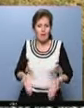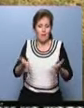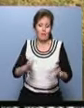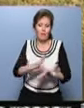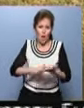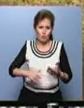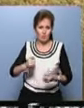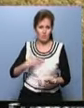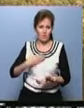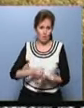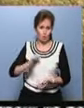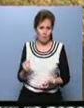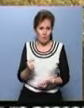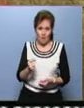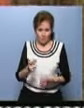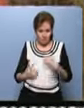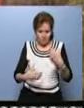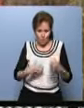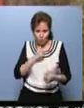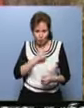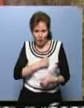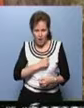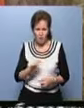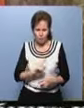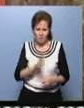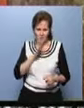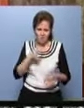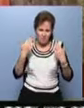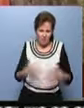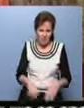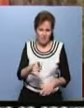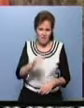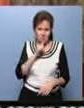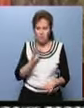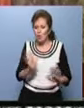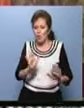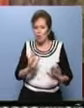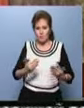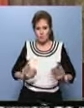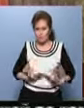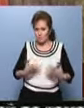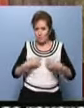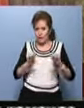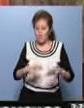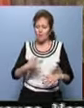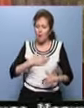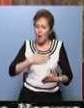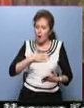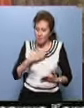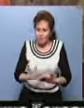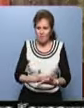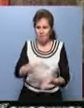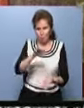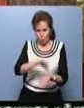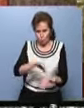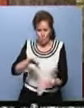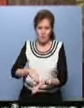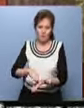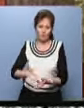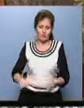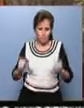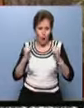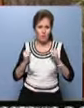команде. Не жалеете, что вот отдаете жизнь вот таким вот испытаниям? Я не отдаю жизнь. Я, наоборот, активно участвую в